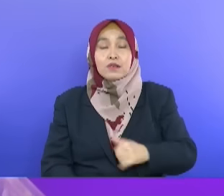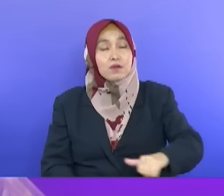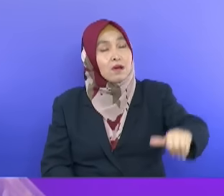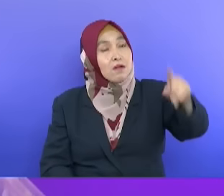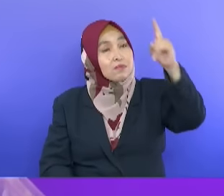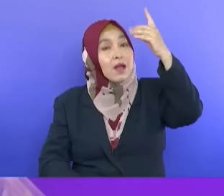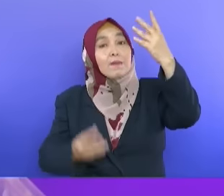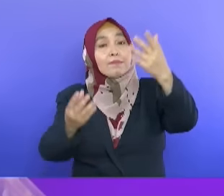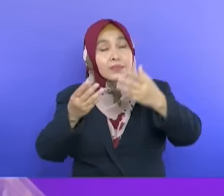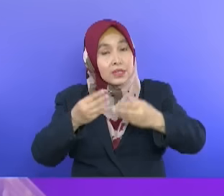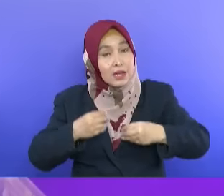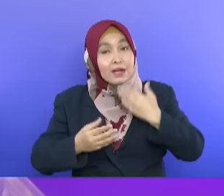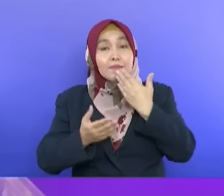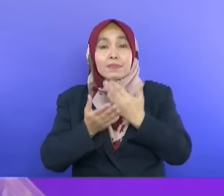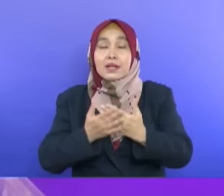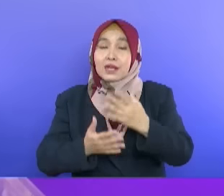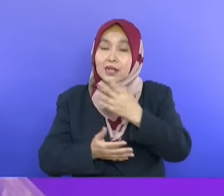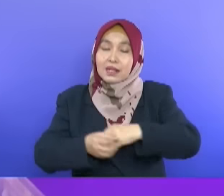alamtana